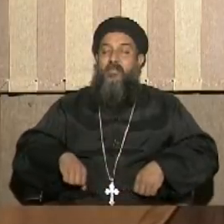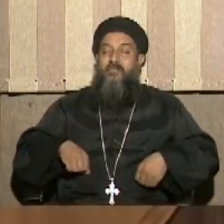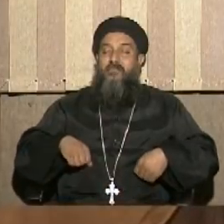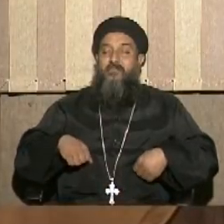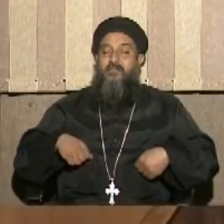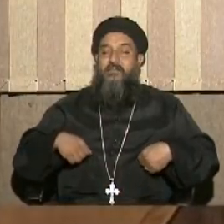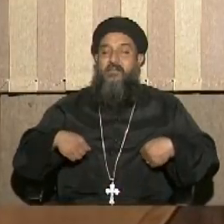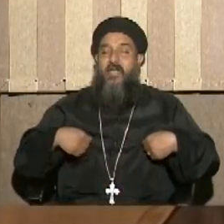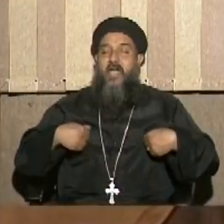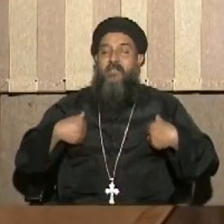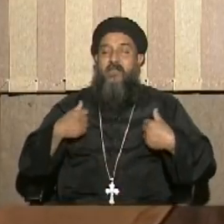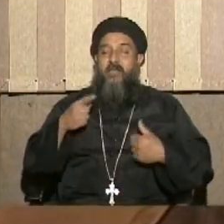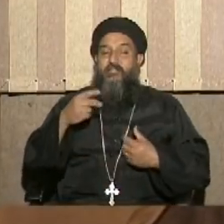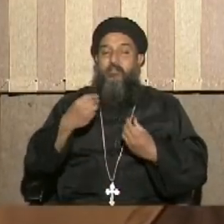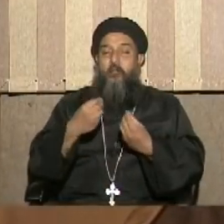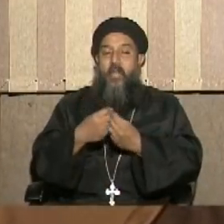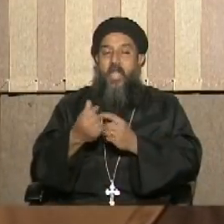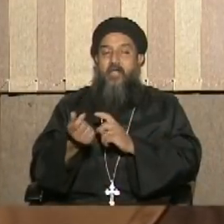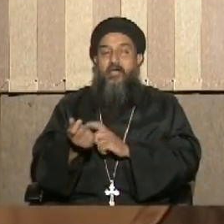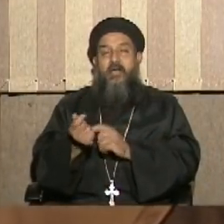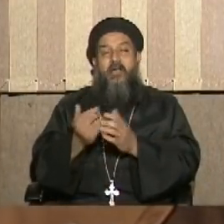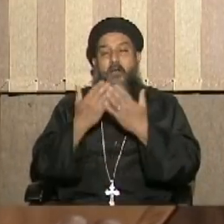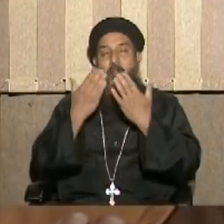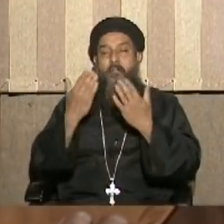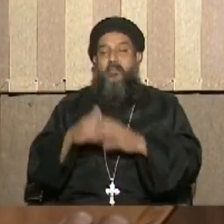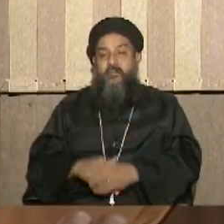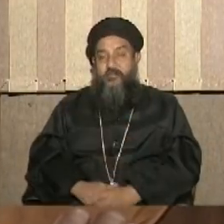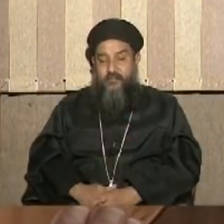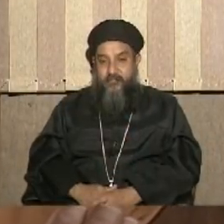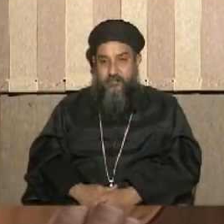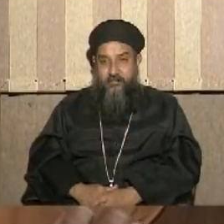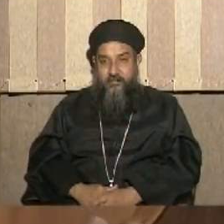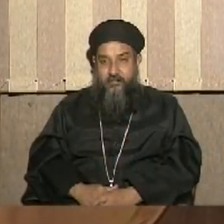ونفسي أعيش لك كل أيام حياتي.